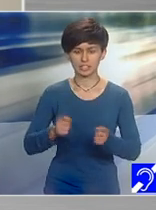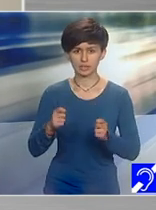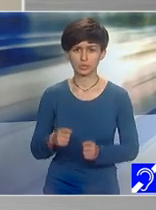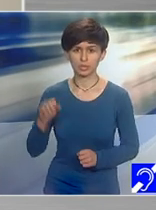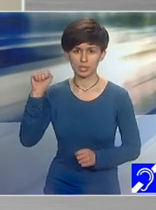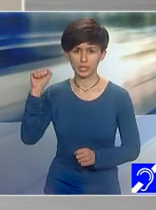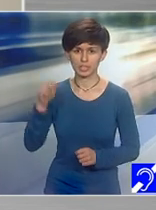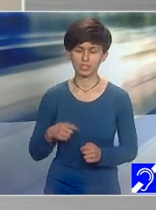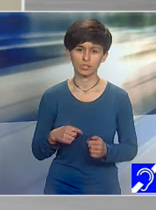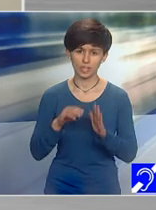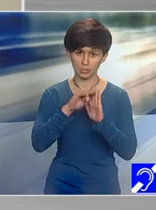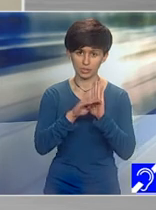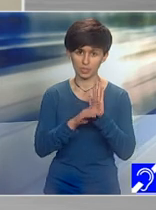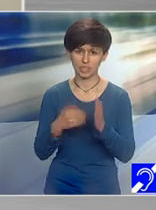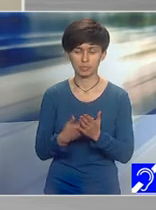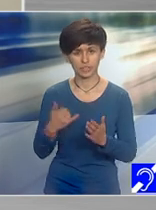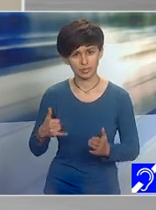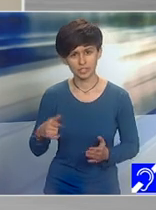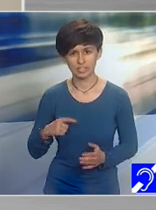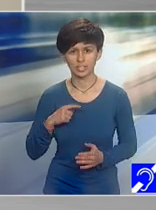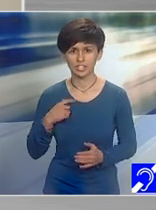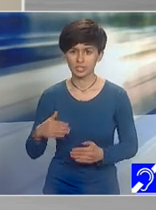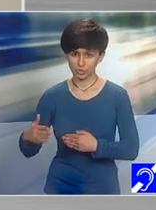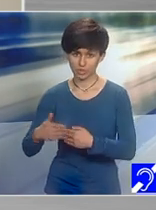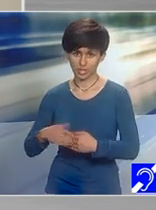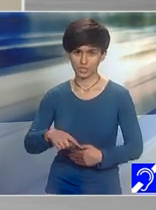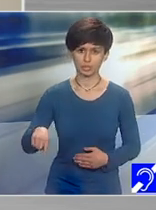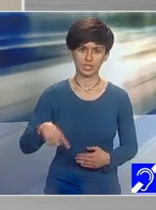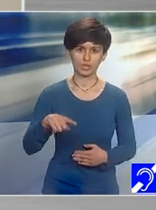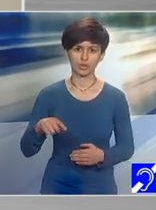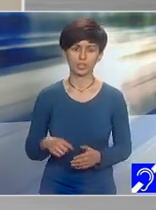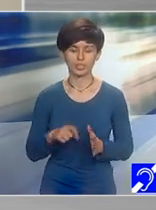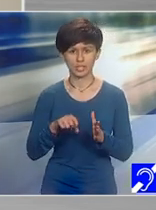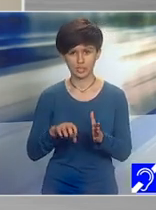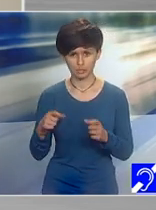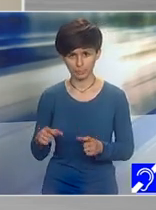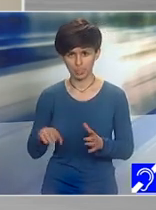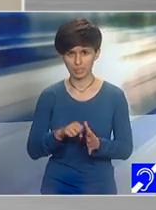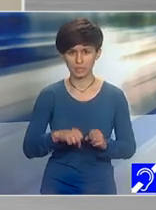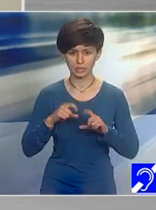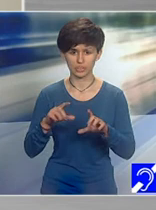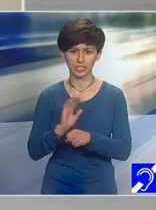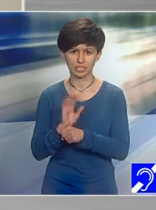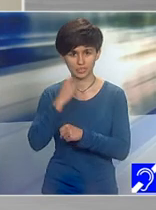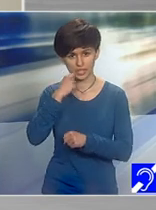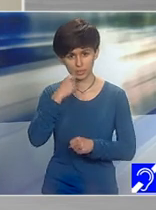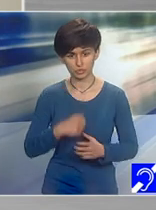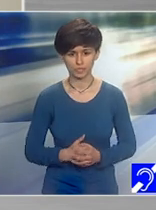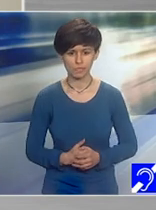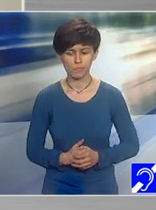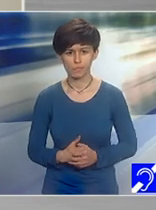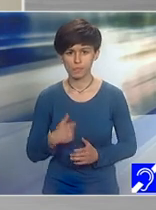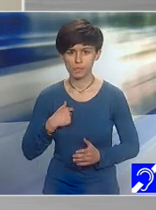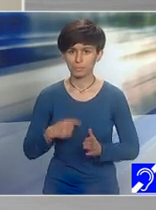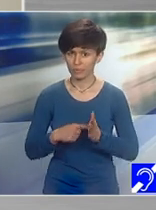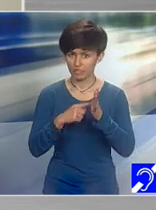programate pentru discuția de astăzi s-au prezentat și sunt alături de noi în platoul nostru de la studioul teritorial TVR Cluj și am să-i prezint acum,